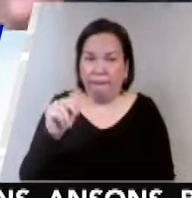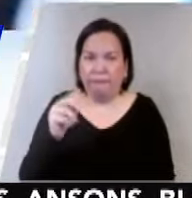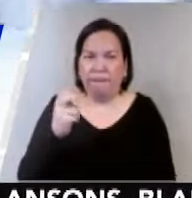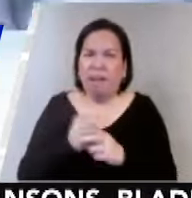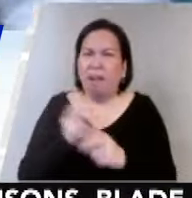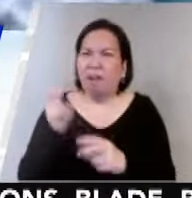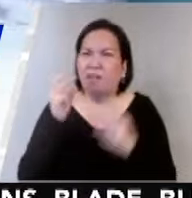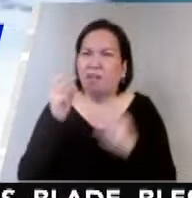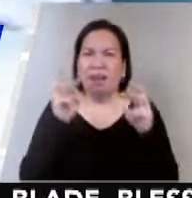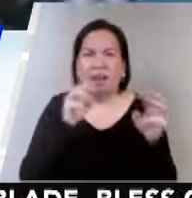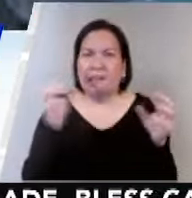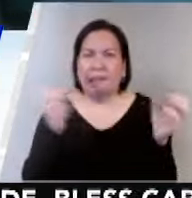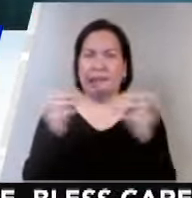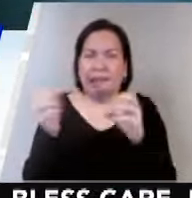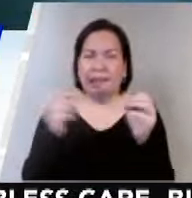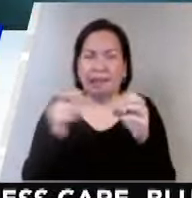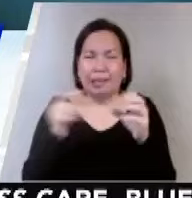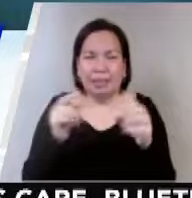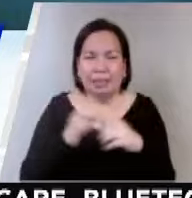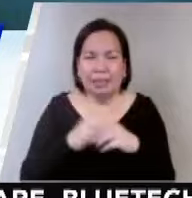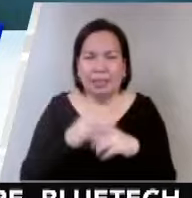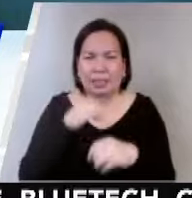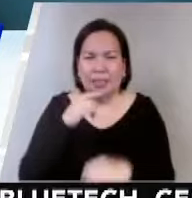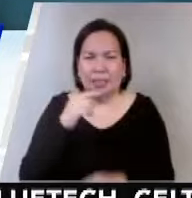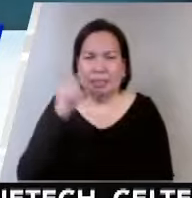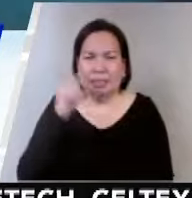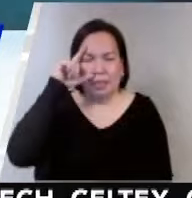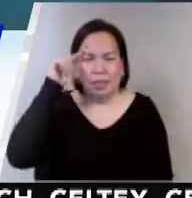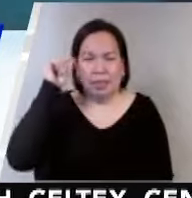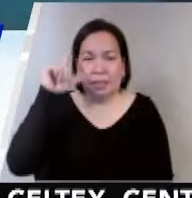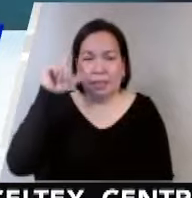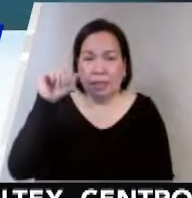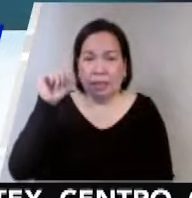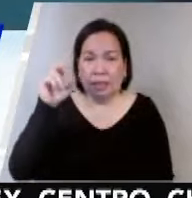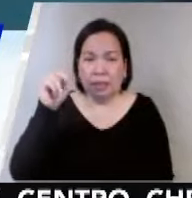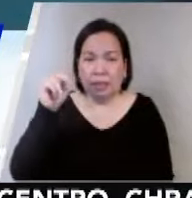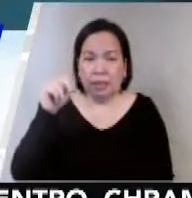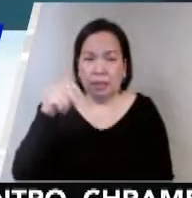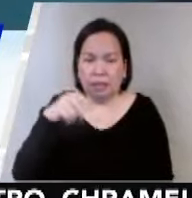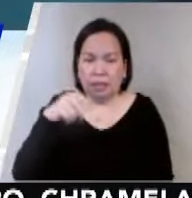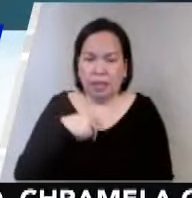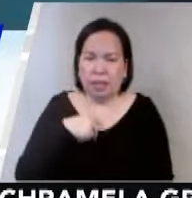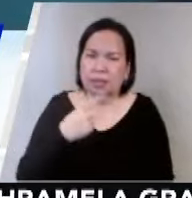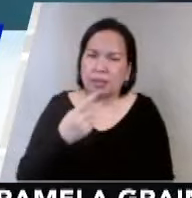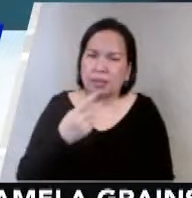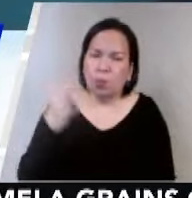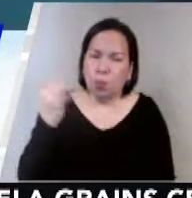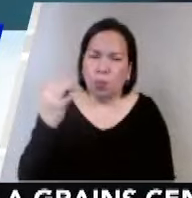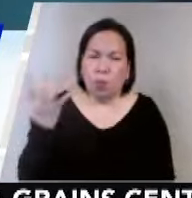ng dalawa. Sabi ni Lacson, may inaayos siyang pulong nilang tatlo sa hiling ni